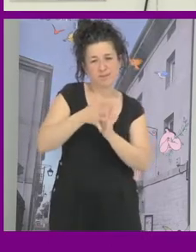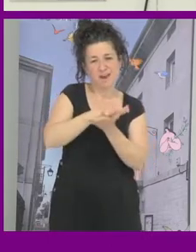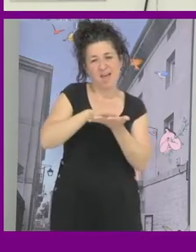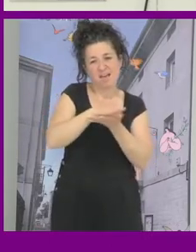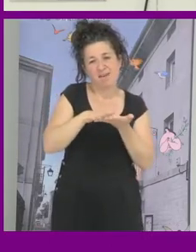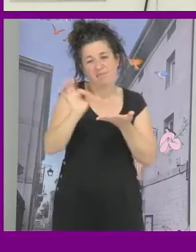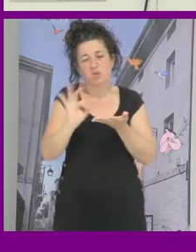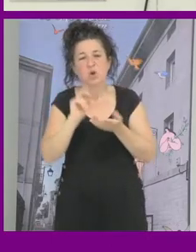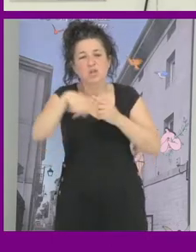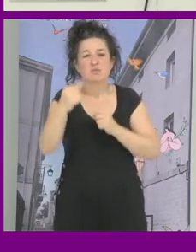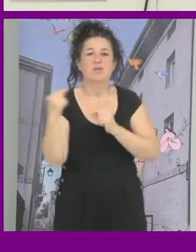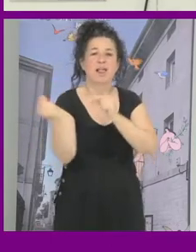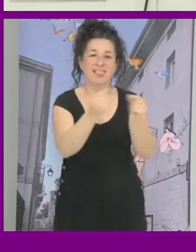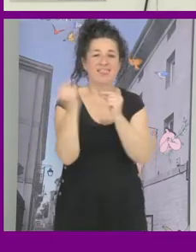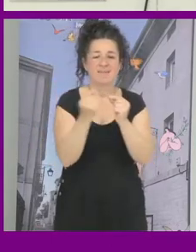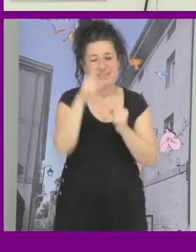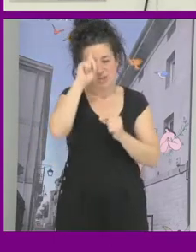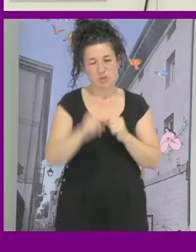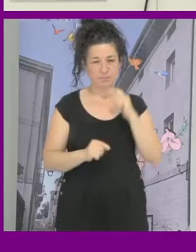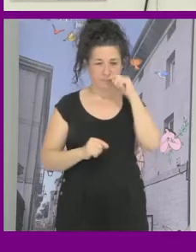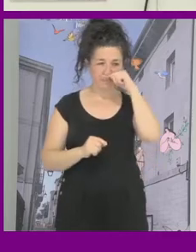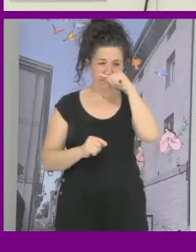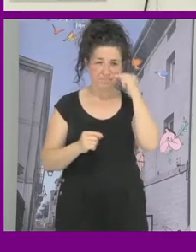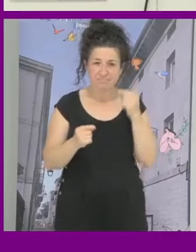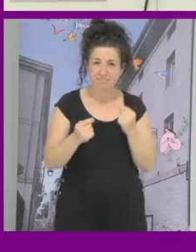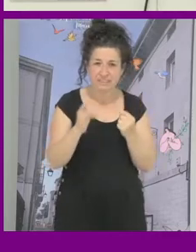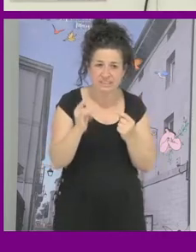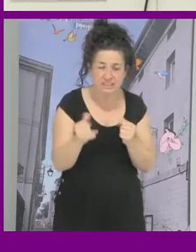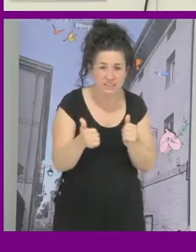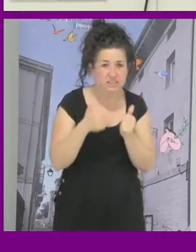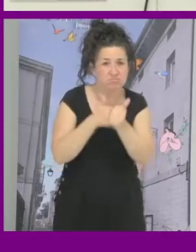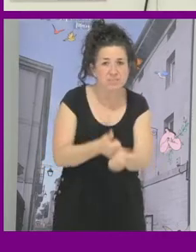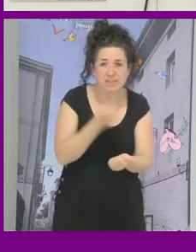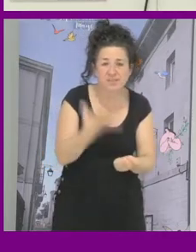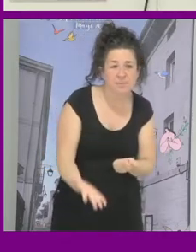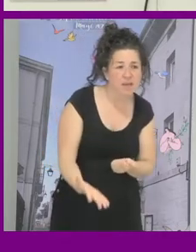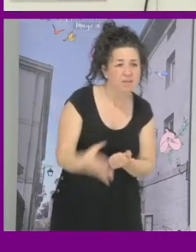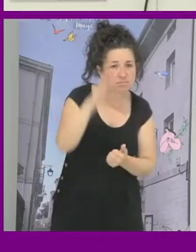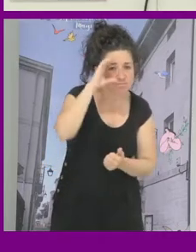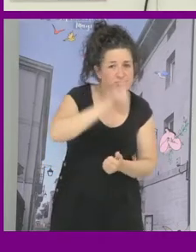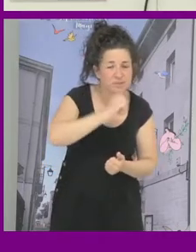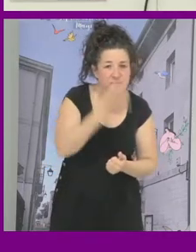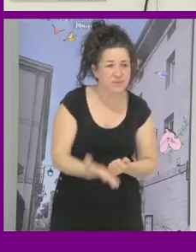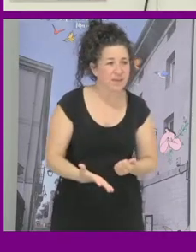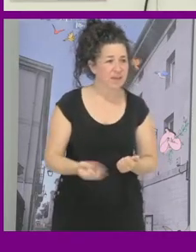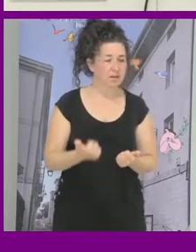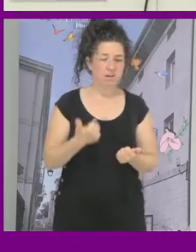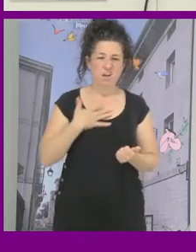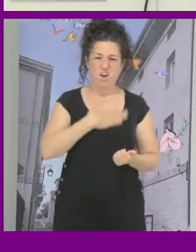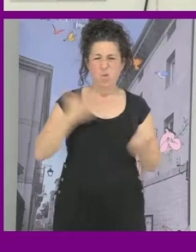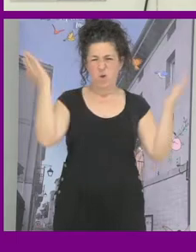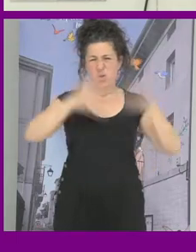dakit, solasaldian agian. Jarraitzen didazue edo Bai. ez erosoa den